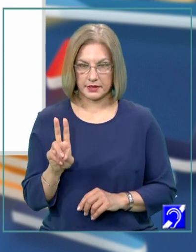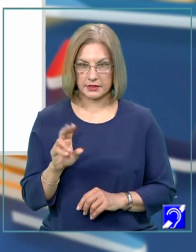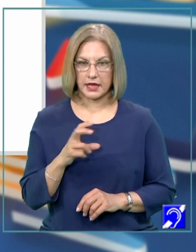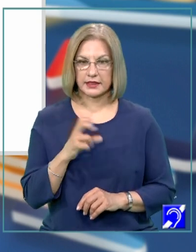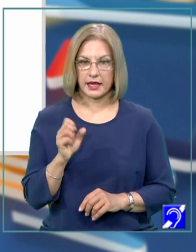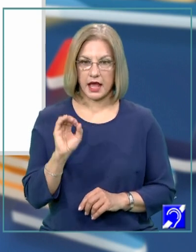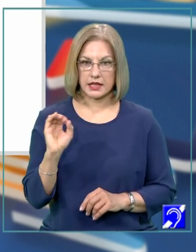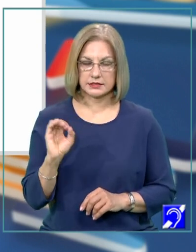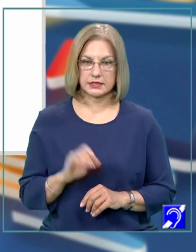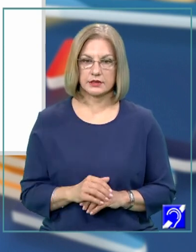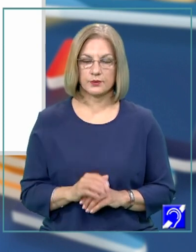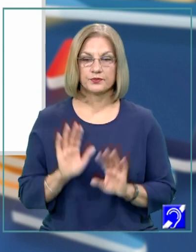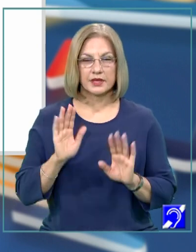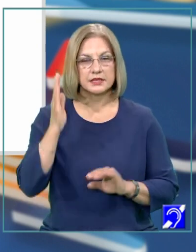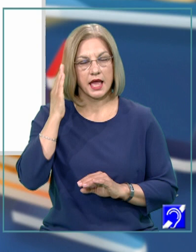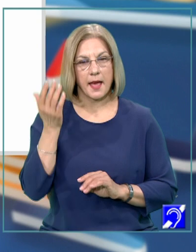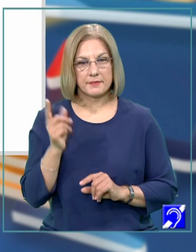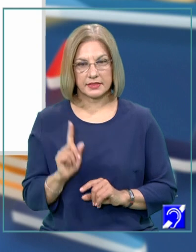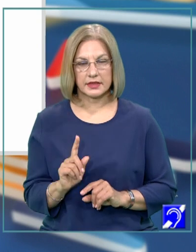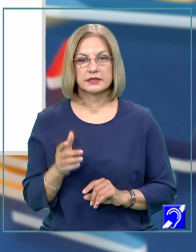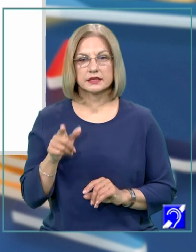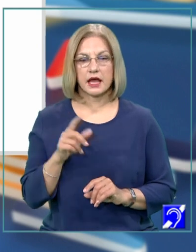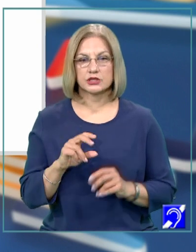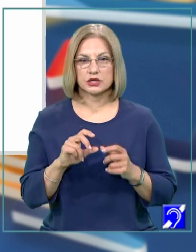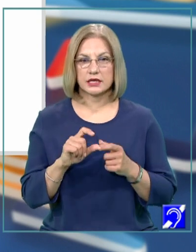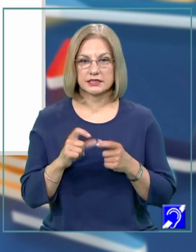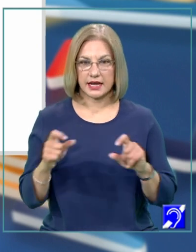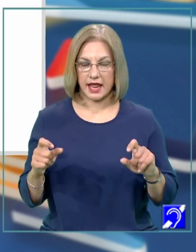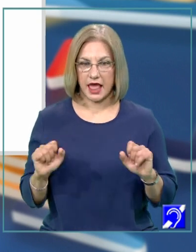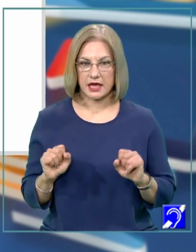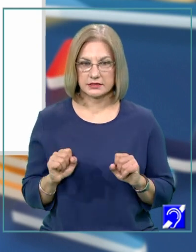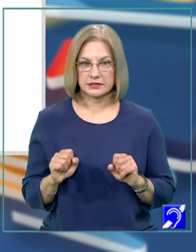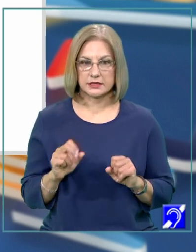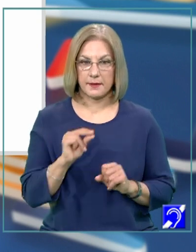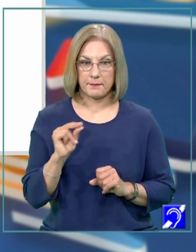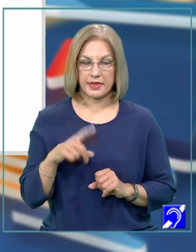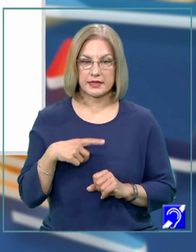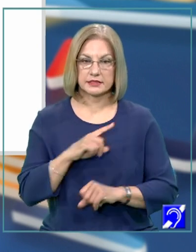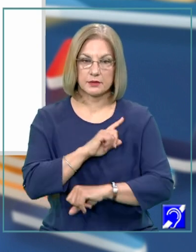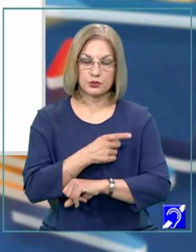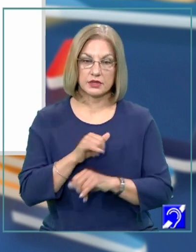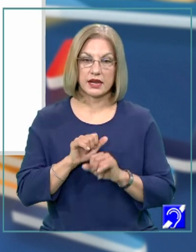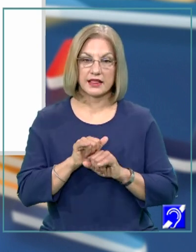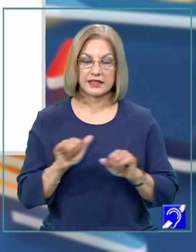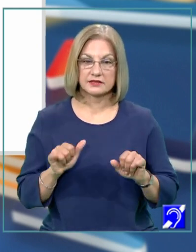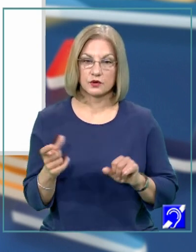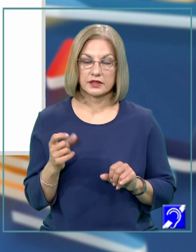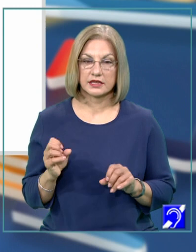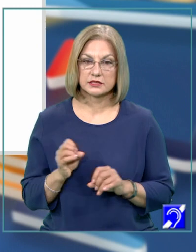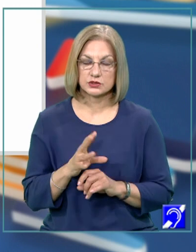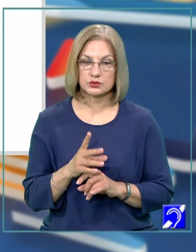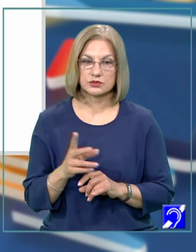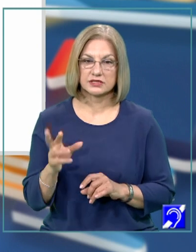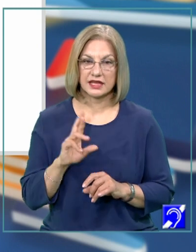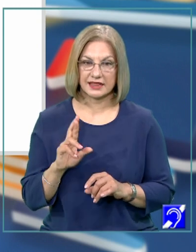0 vă reamintesc în această relație pe reprezintă puterea dezvoltată de sursă pe rezistorul